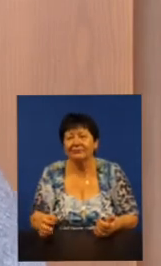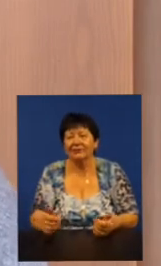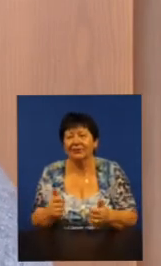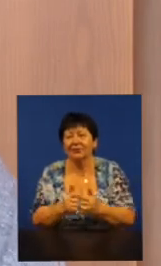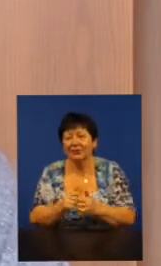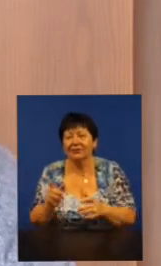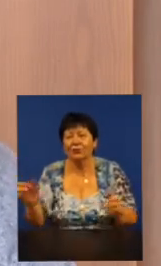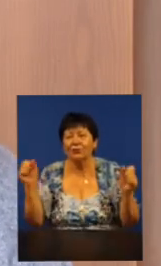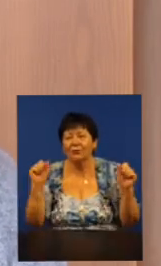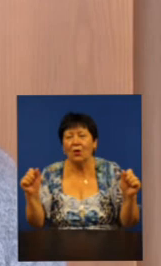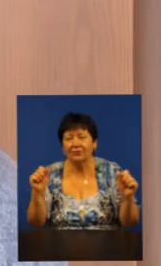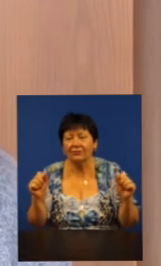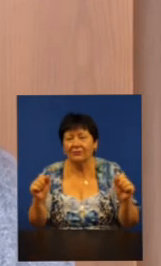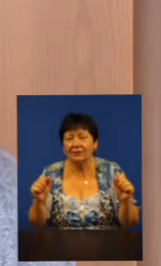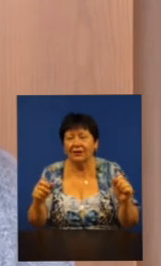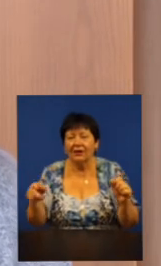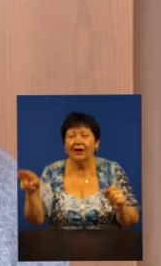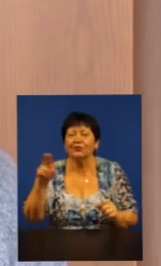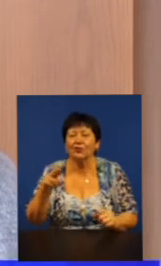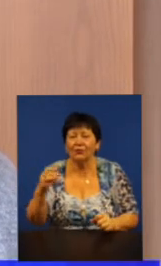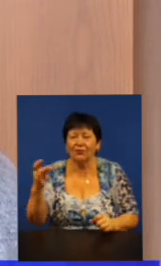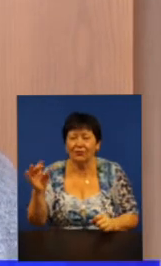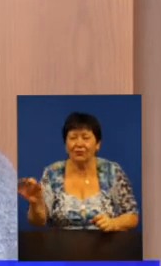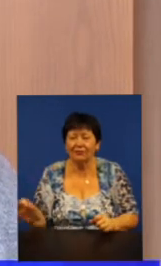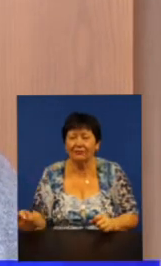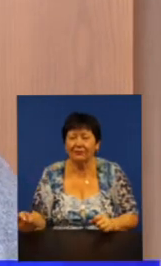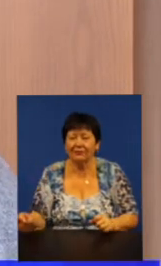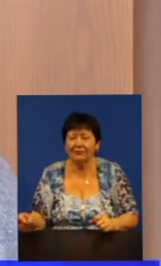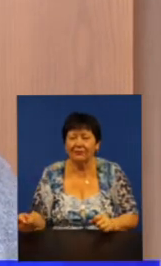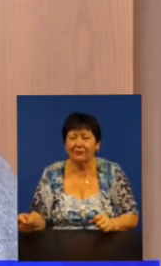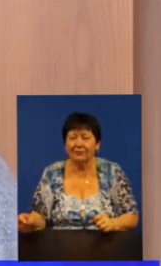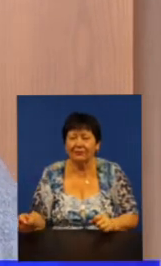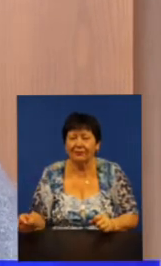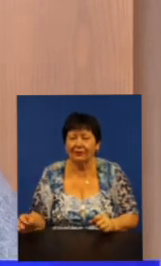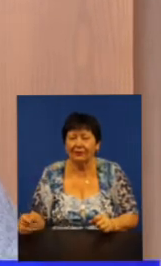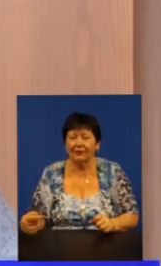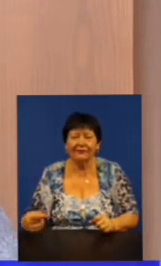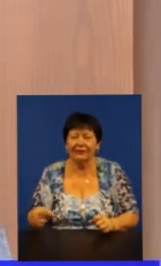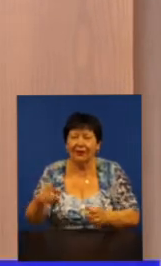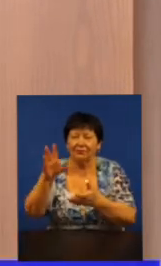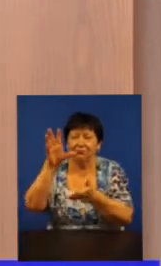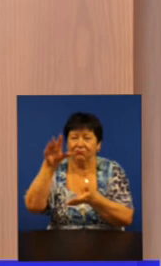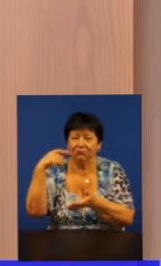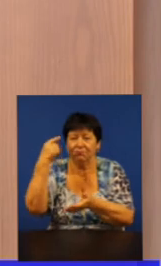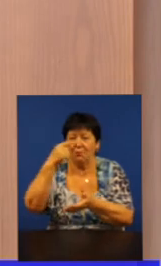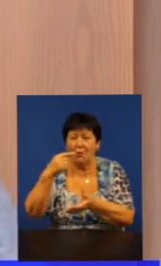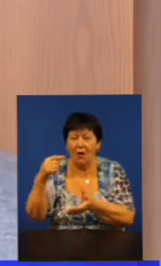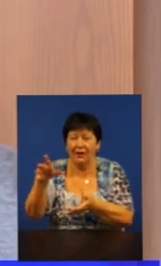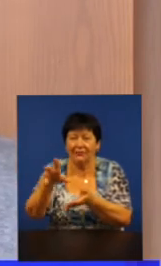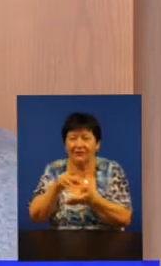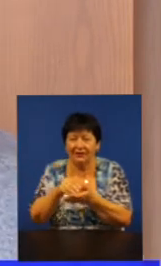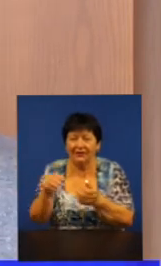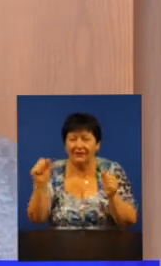conlucrând cu sportul, domnul Ion s-a mulipsit o leacă de sport și el acum în fiecare